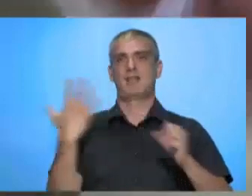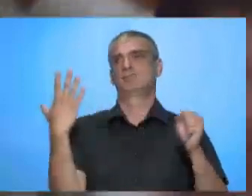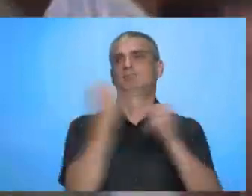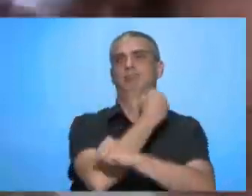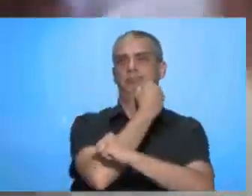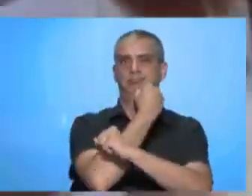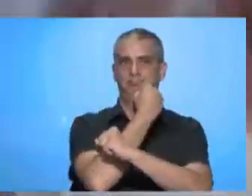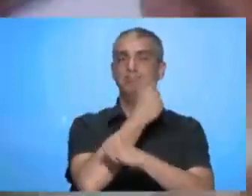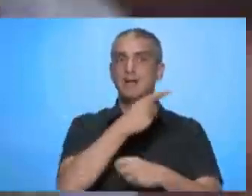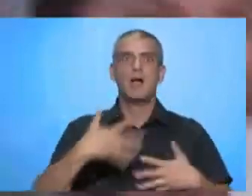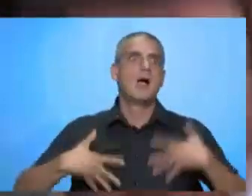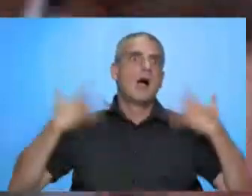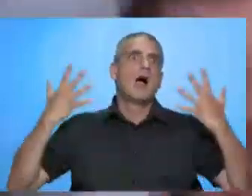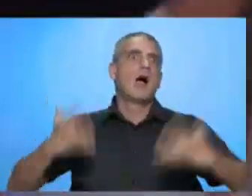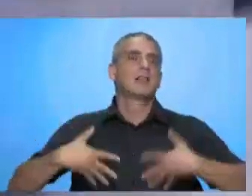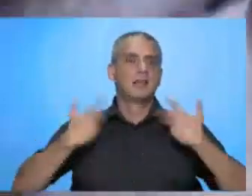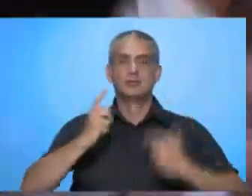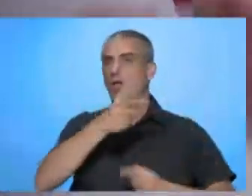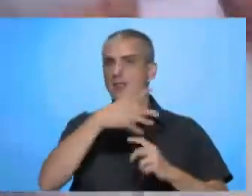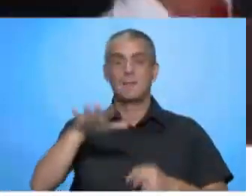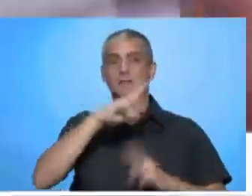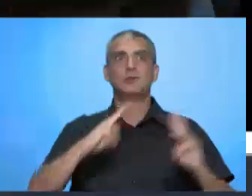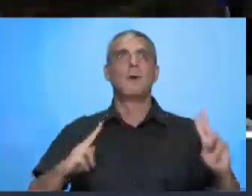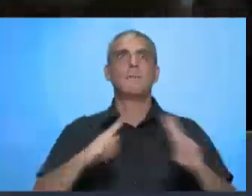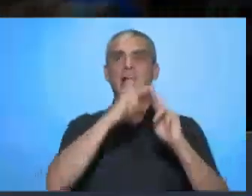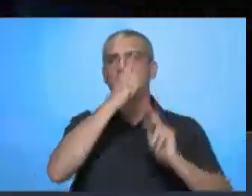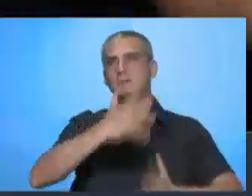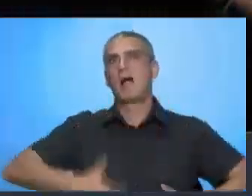הניצחון, ההתרגשות בבית העירייה בפריז הייתה בשיאה.